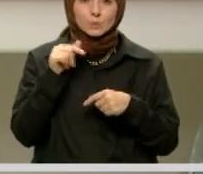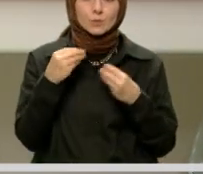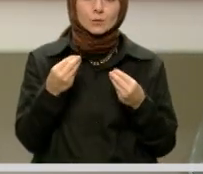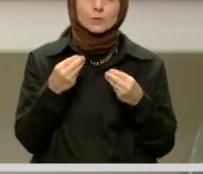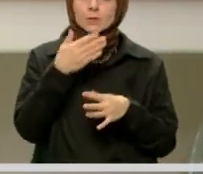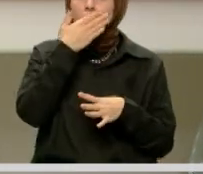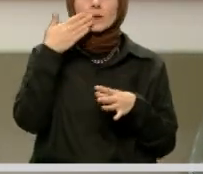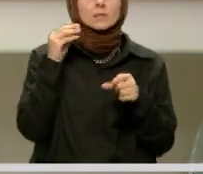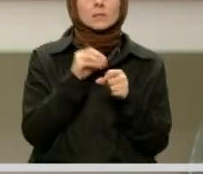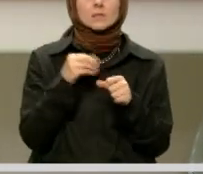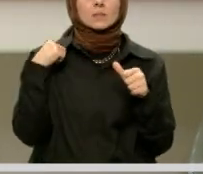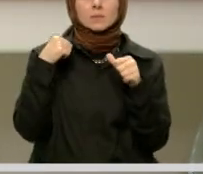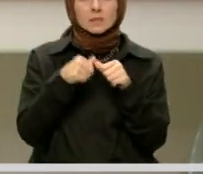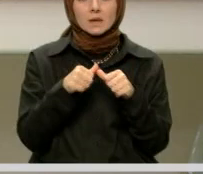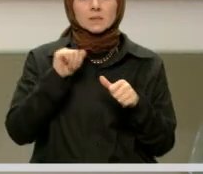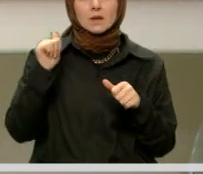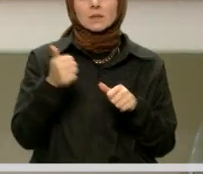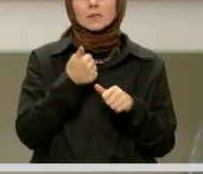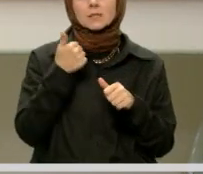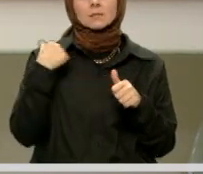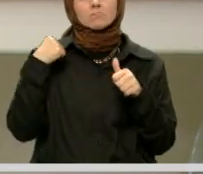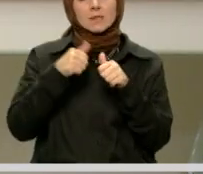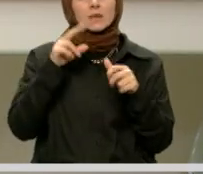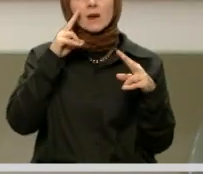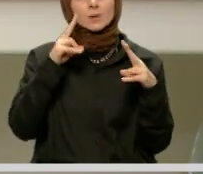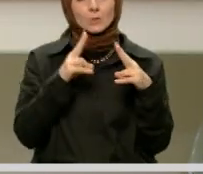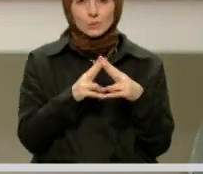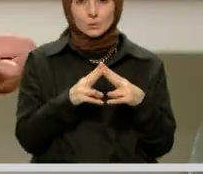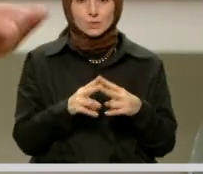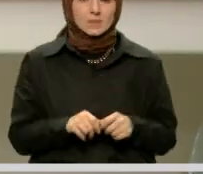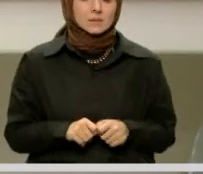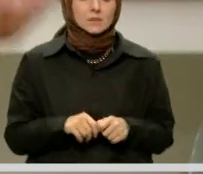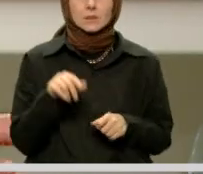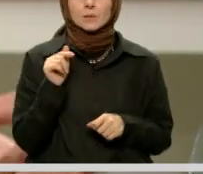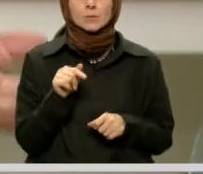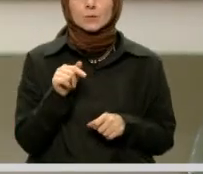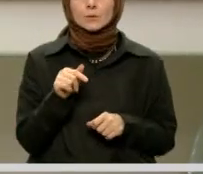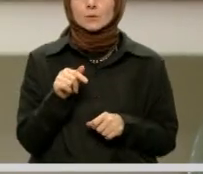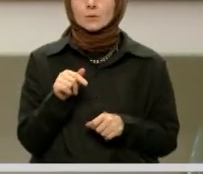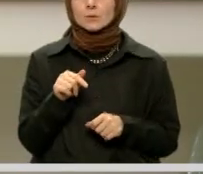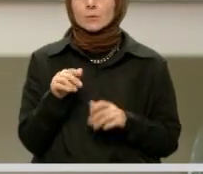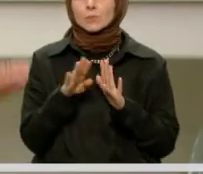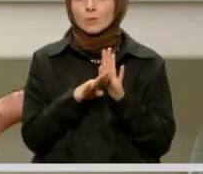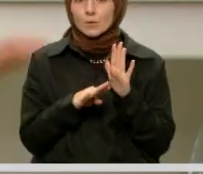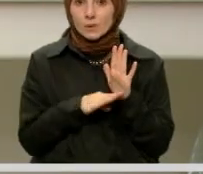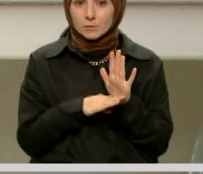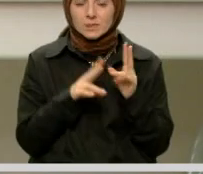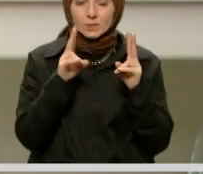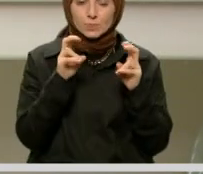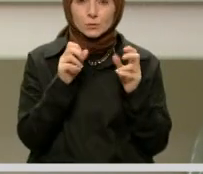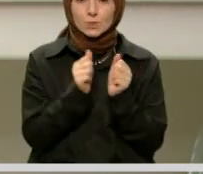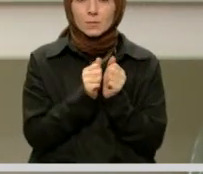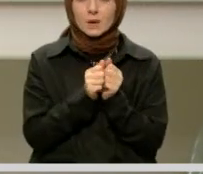içerisinde bir kez daha yarın bizler yeniden buradayız. Saat 10.30'da sizinle buluşacağız. Ama bugün aynı zamanda yayınımız konusuyla